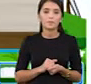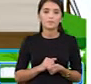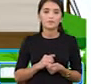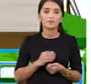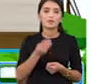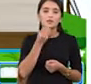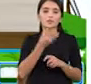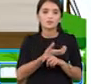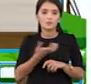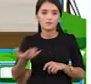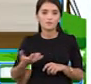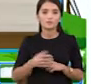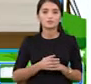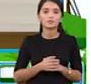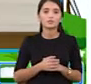Ziyofatga,